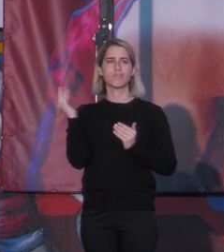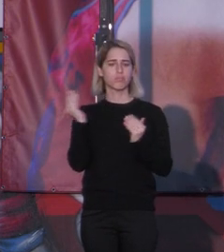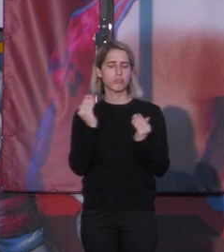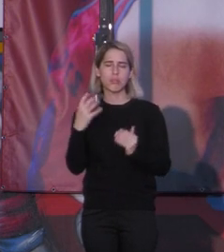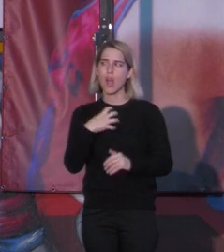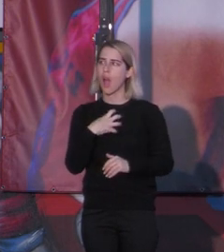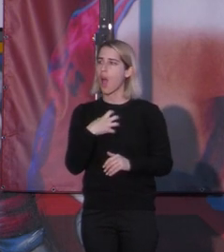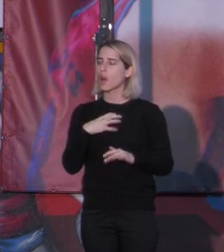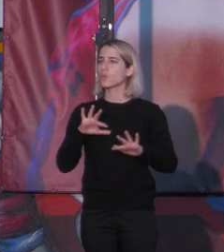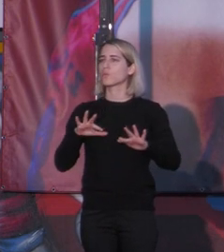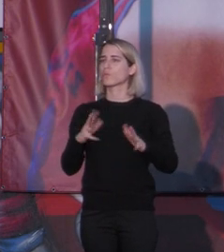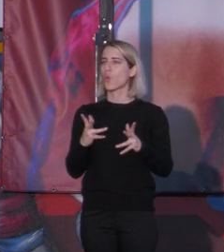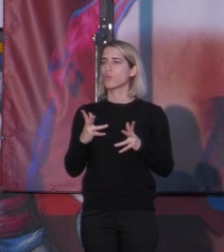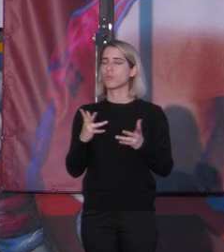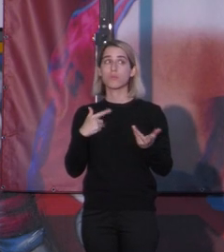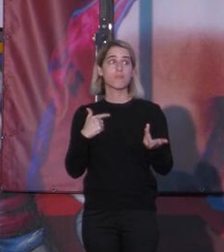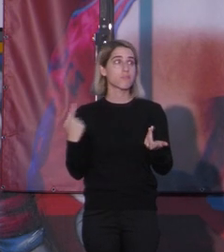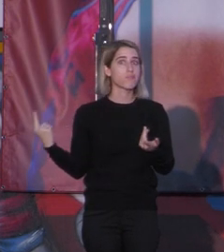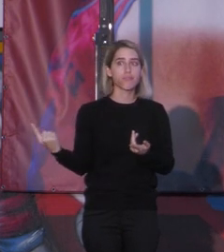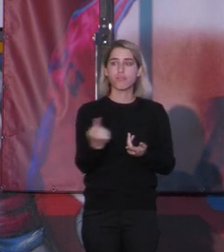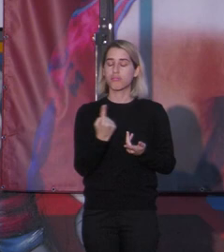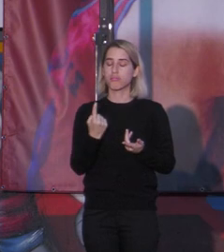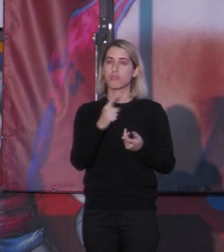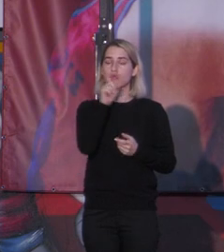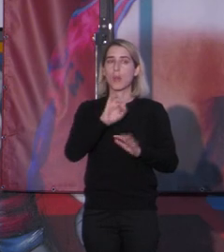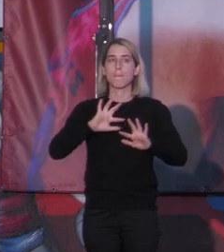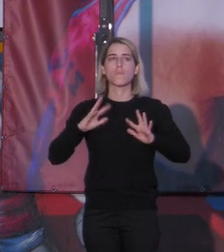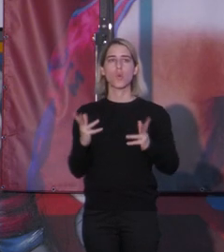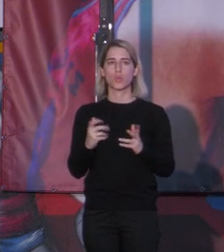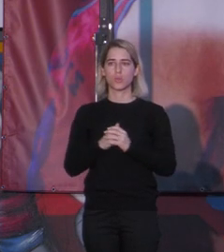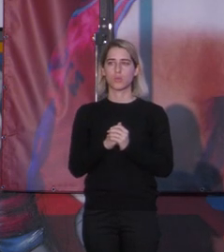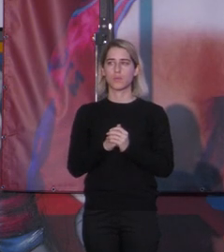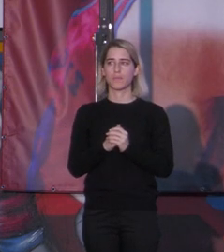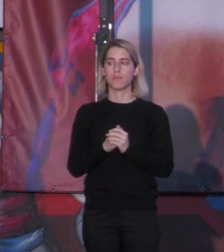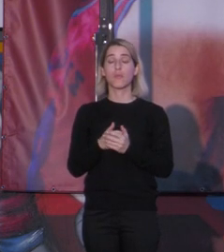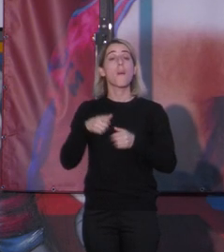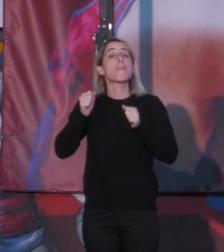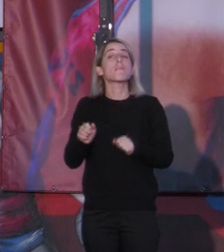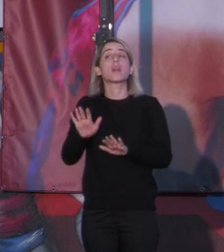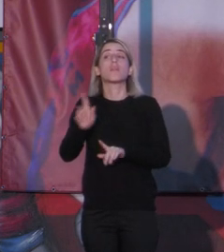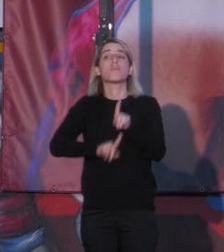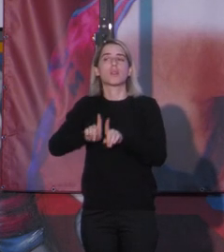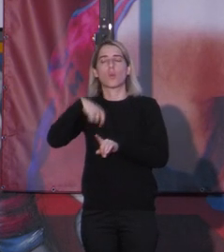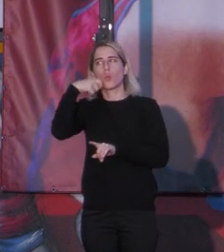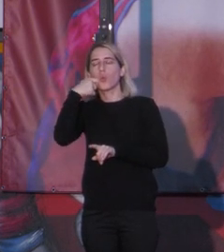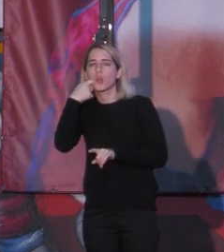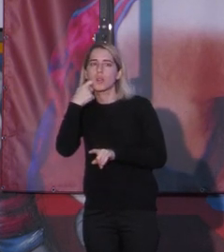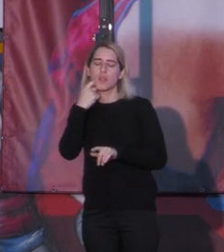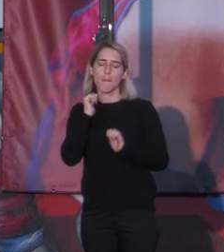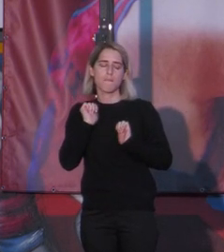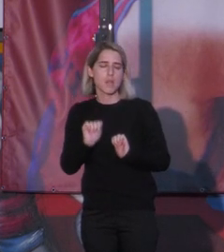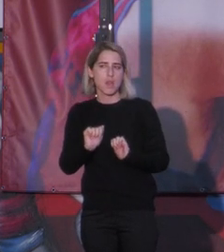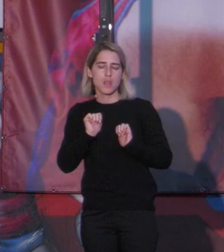άγχος πώς θα μπορέσουν να φέρουν βόλτα. Στη Νέα Σμύρνη ζουν και οι γονείς με τα πιεστικά προγράμματα και